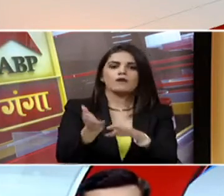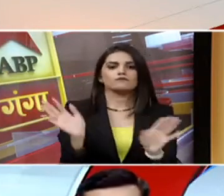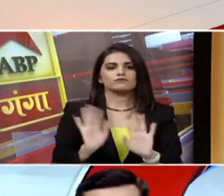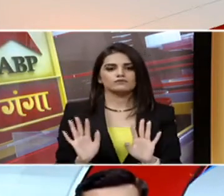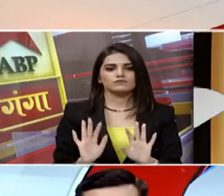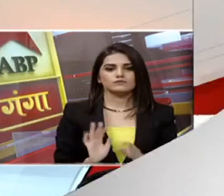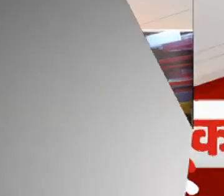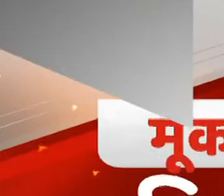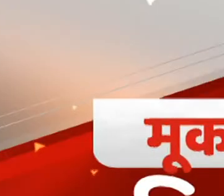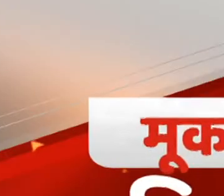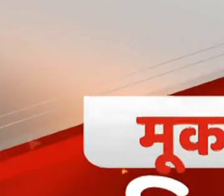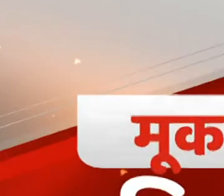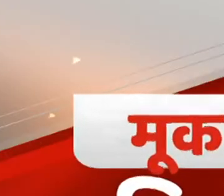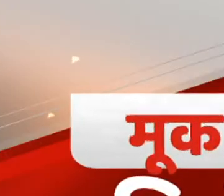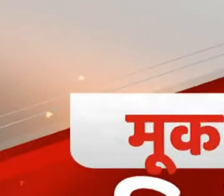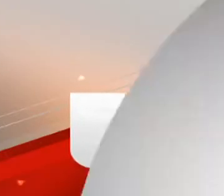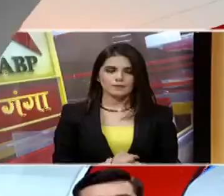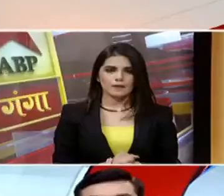जाएगा